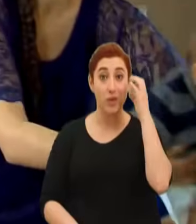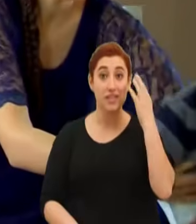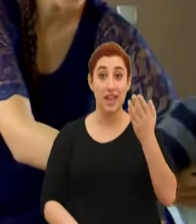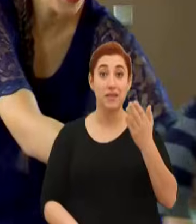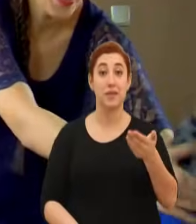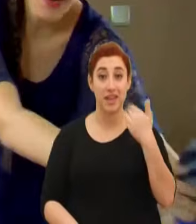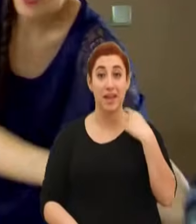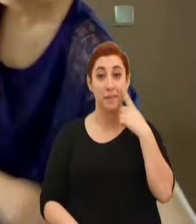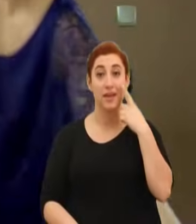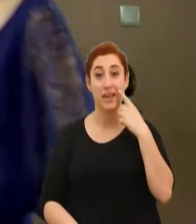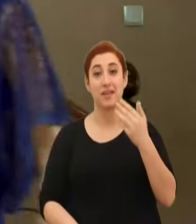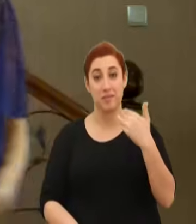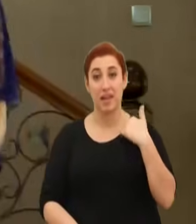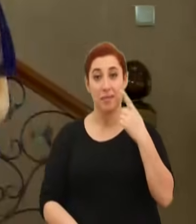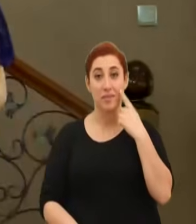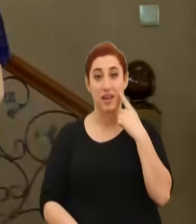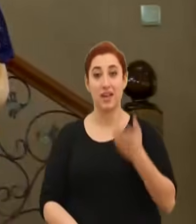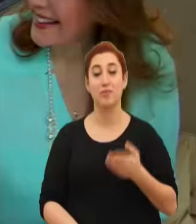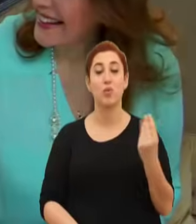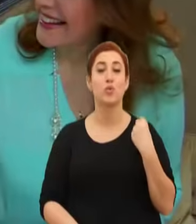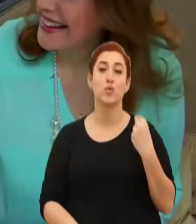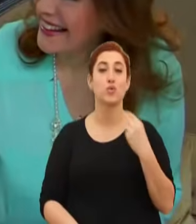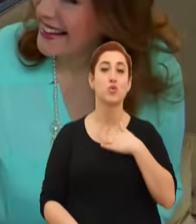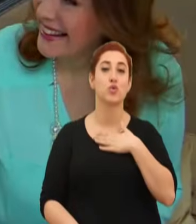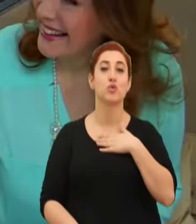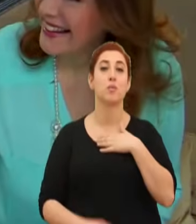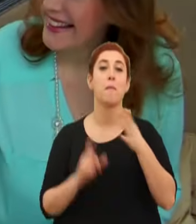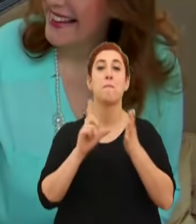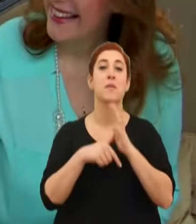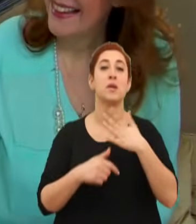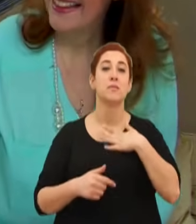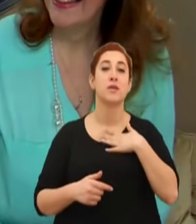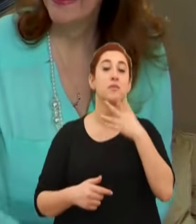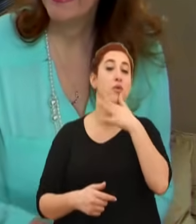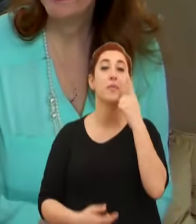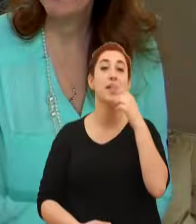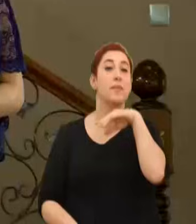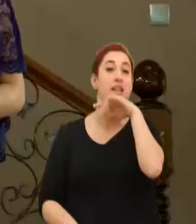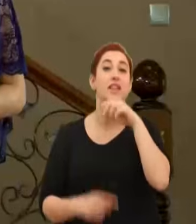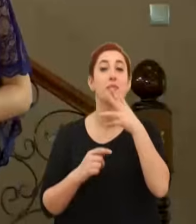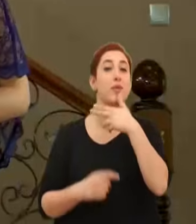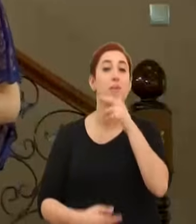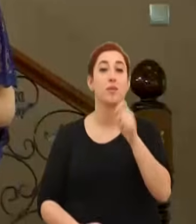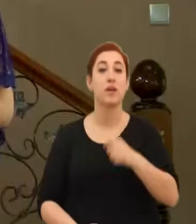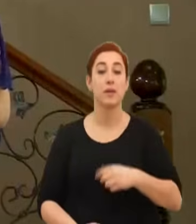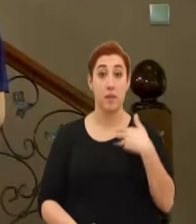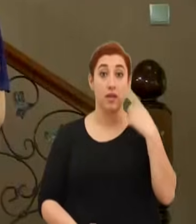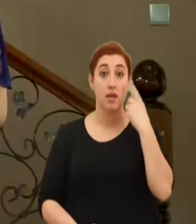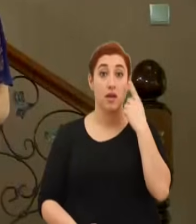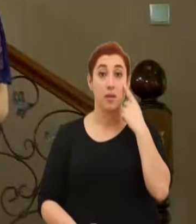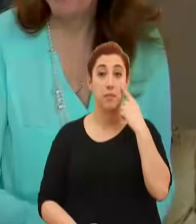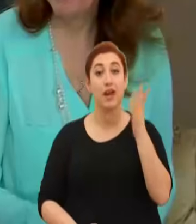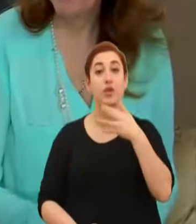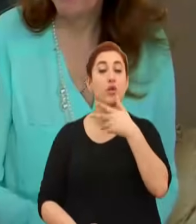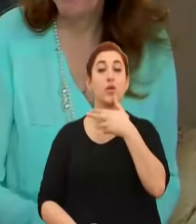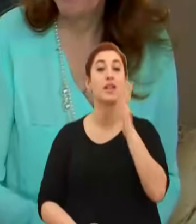özledin ulan. Gel bakayım bir buraya gel bakayım. Uy bal topa. Bir gül bakayım dedeye lan. Bir gül. Şşş bana bak. Ha